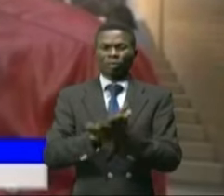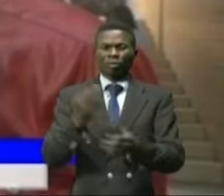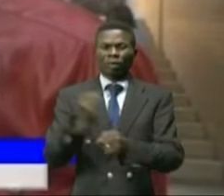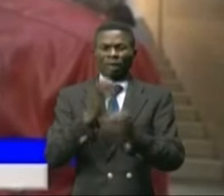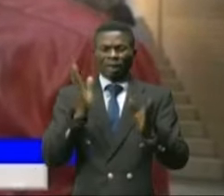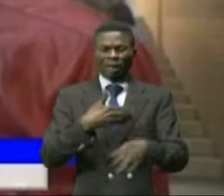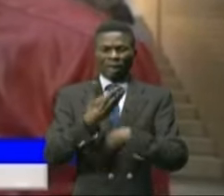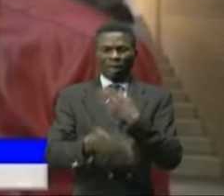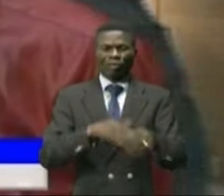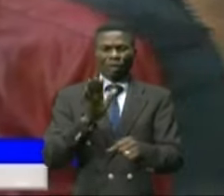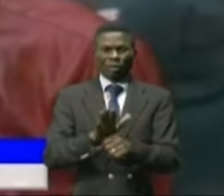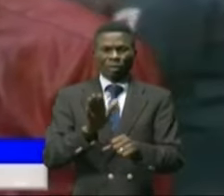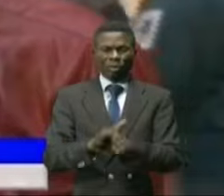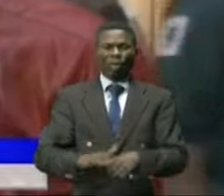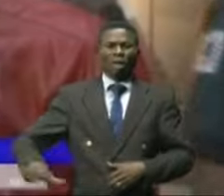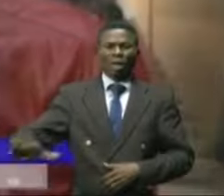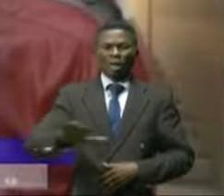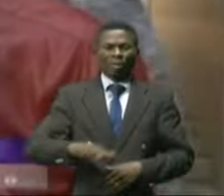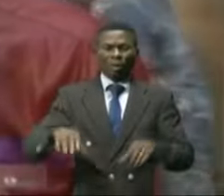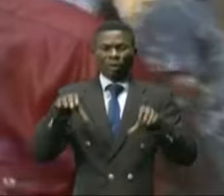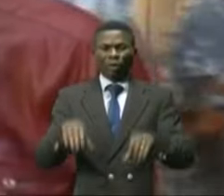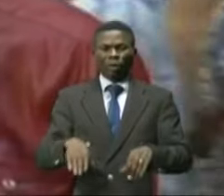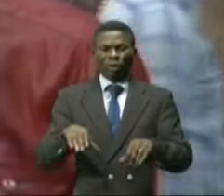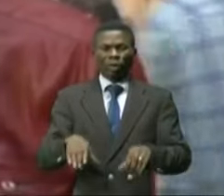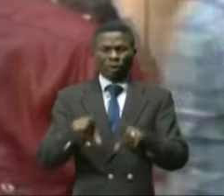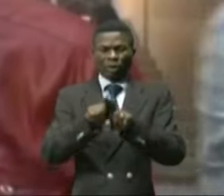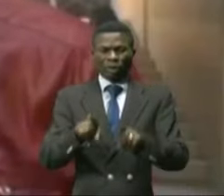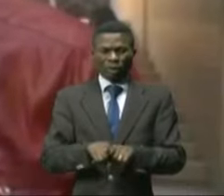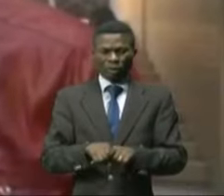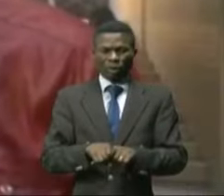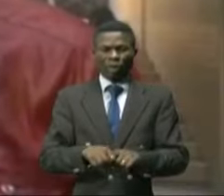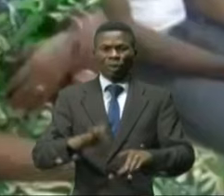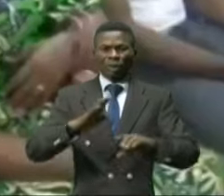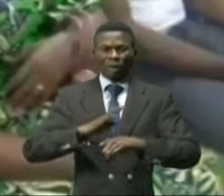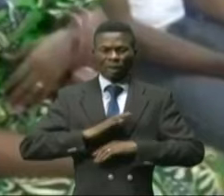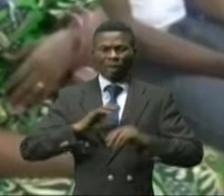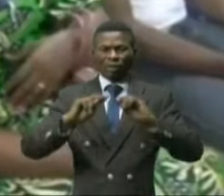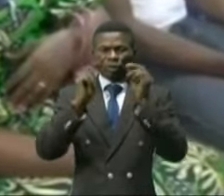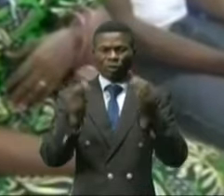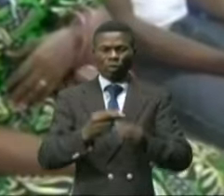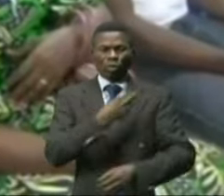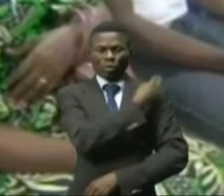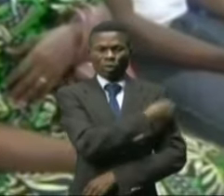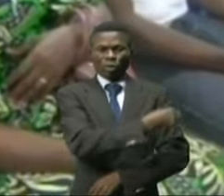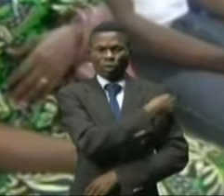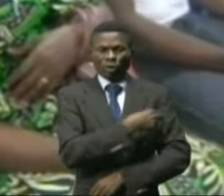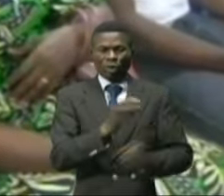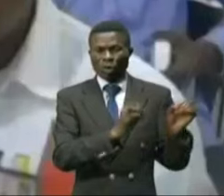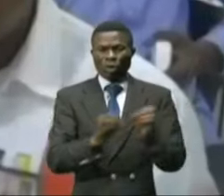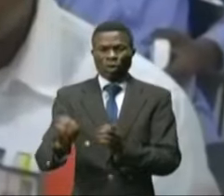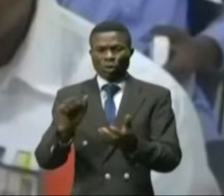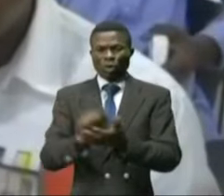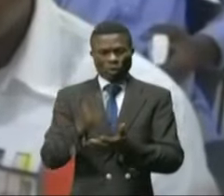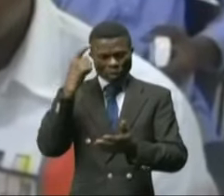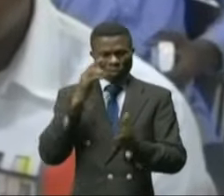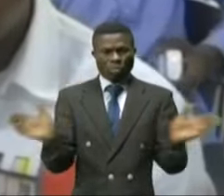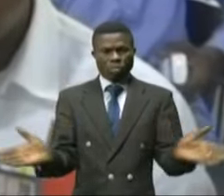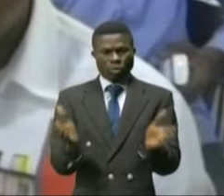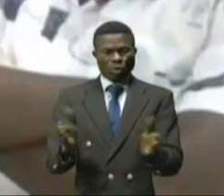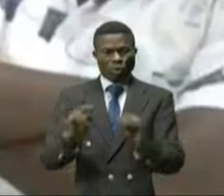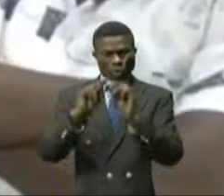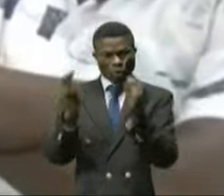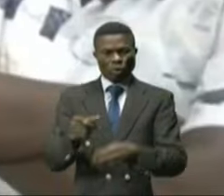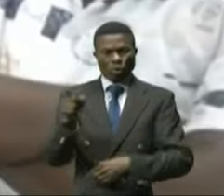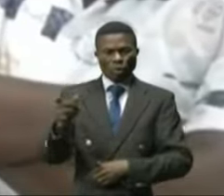loyaux services à la nation congolaise et à l'Institut supérieur des sciences de la Croix-Rouge. Si nous avons organisé cette cérémonie, c'est pour les encourager